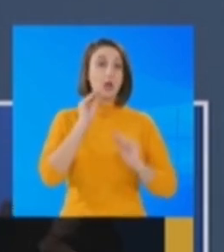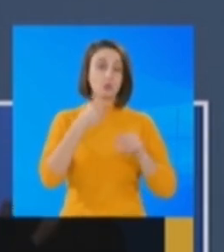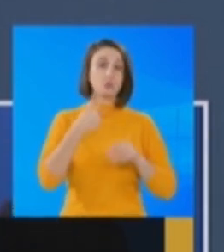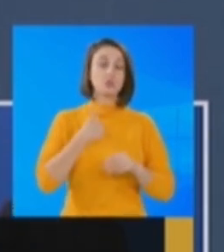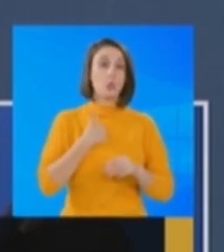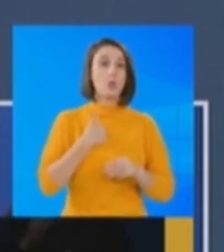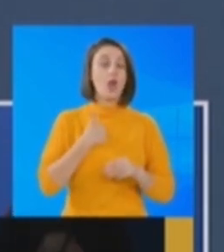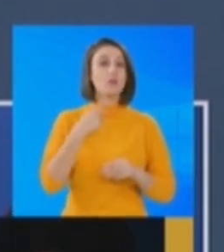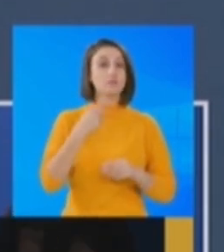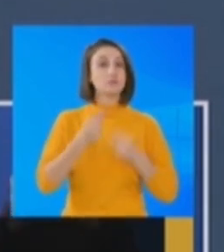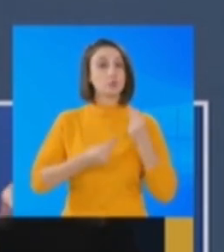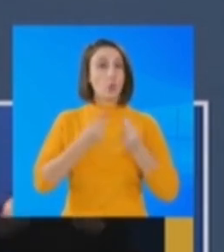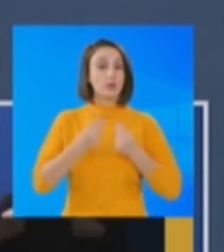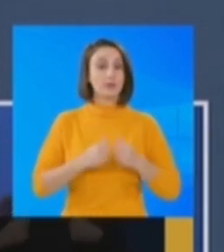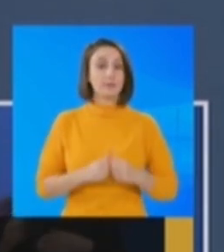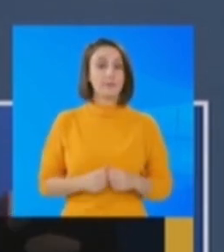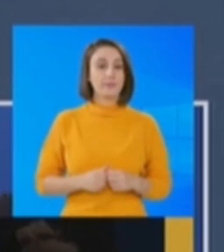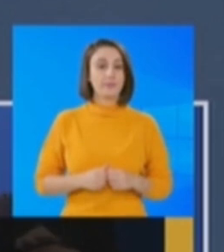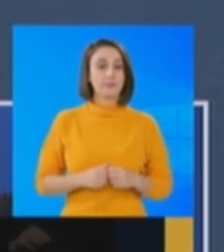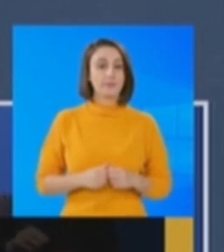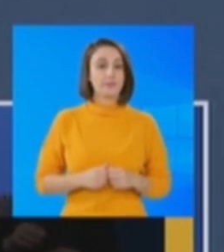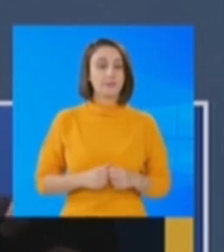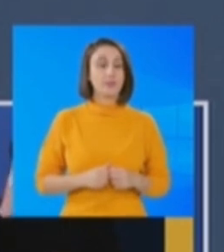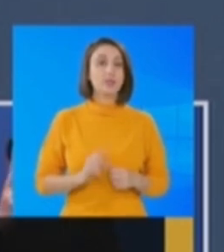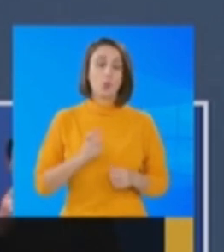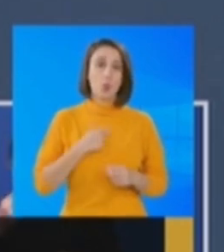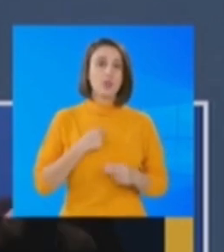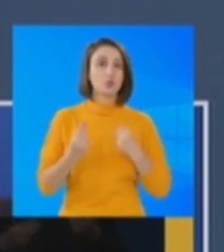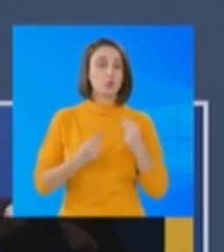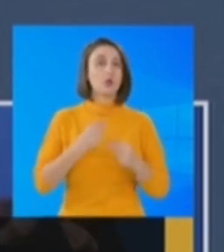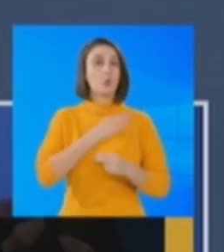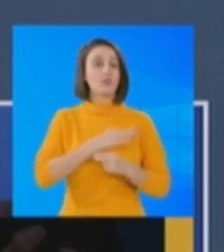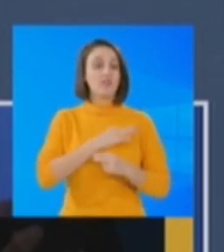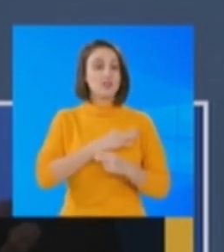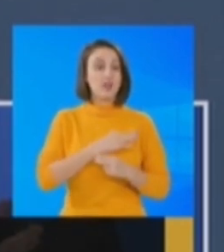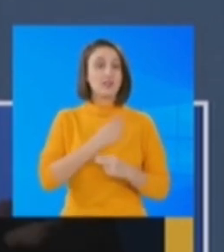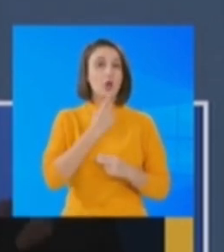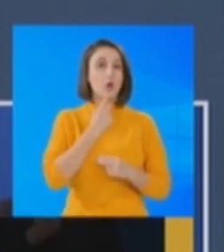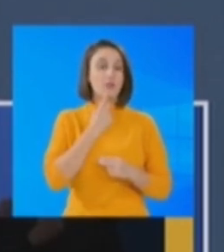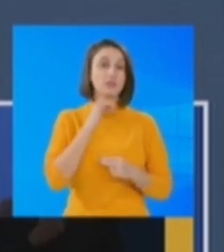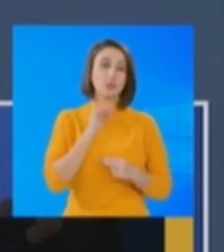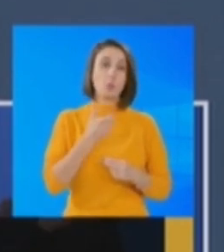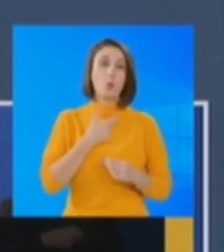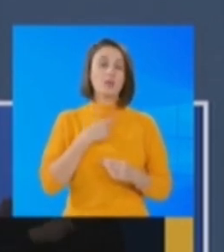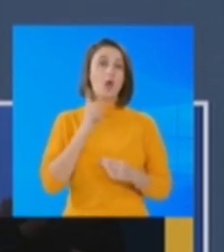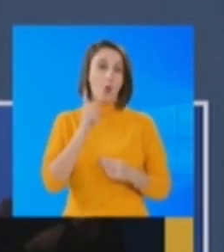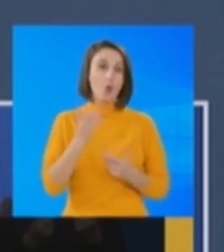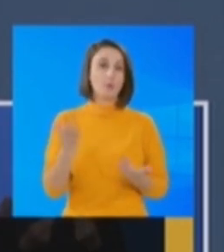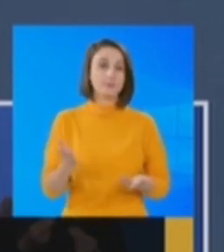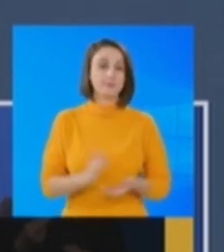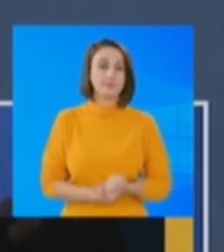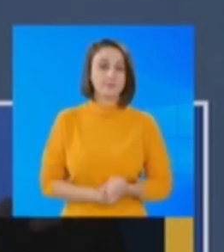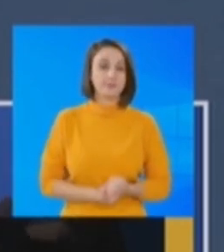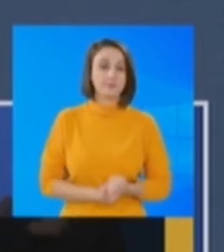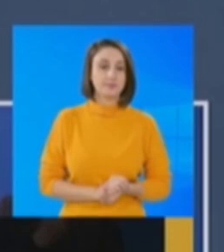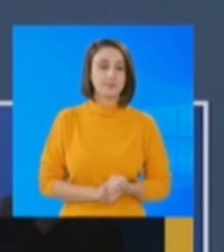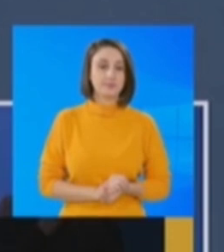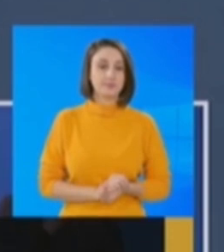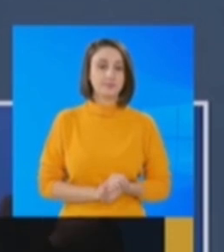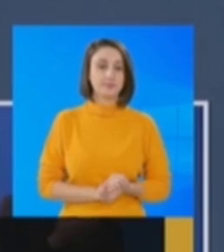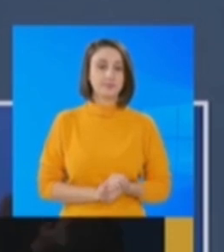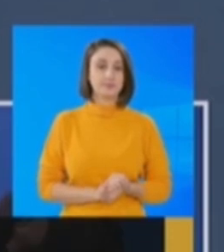Sper să ajung și eu la finala Cupei României. Dacă se poate, joacă Universitatea, joacă Craiova, așa că s-ar putea să fiu și eu acolo.